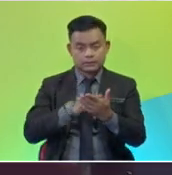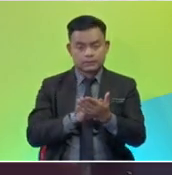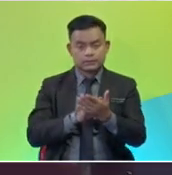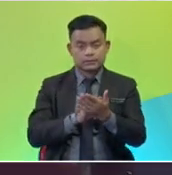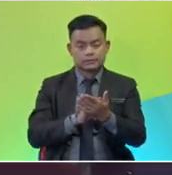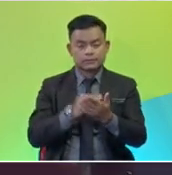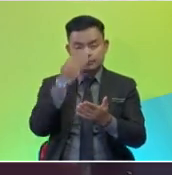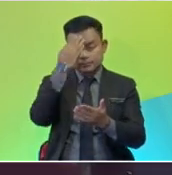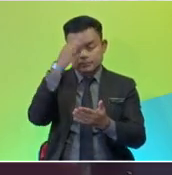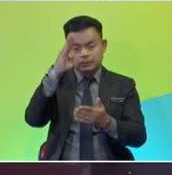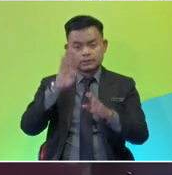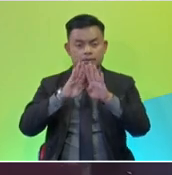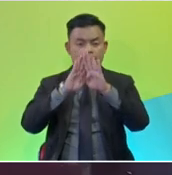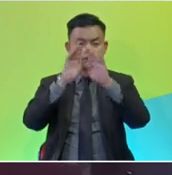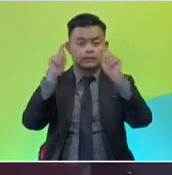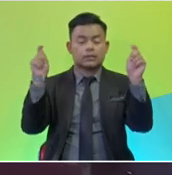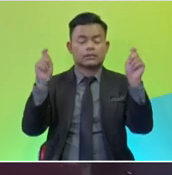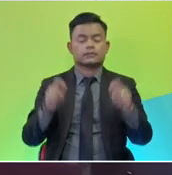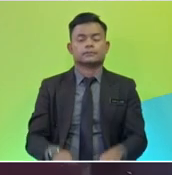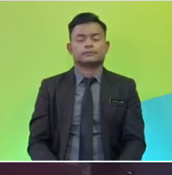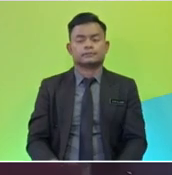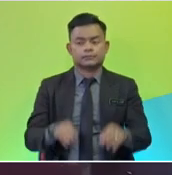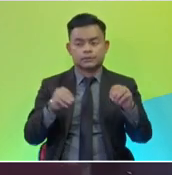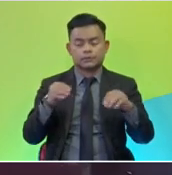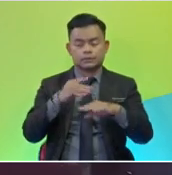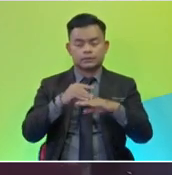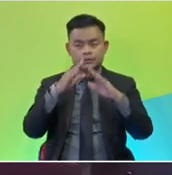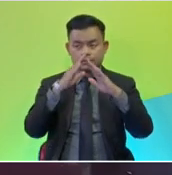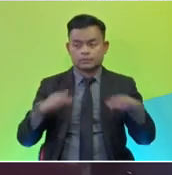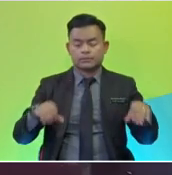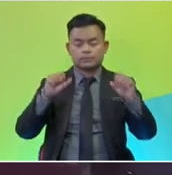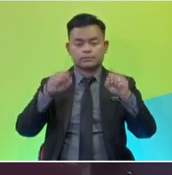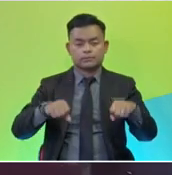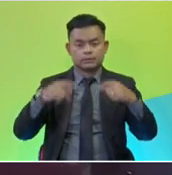AKM boleh ikut Cikgu buat sekarang dan murid-murid di rumah pun boleh Cuba aktiviti